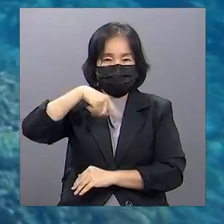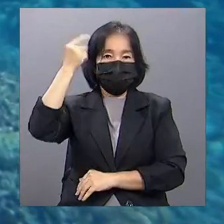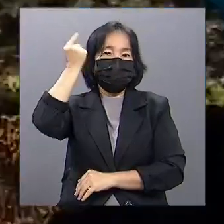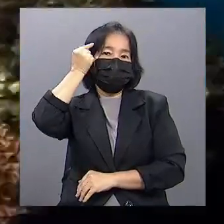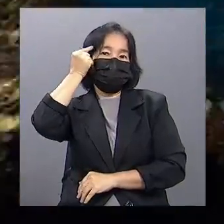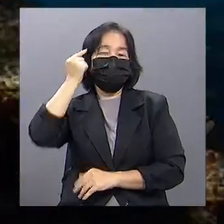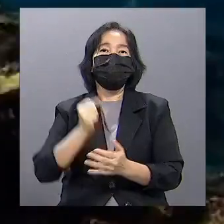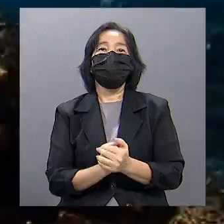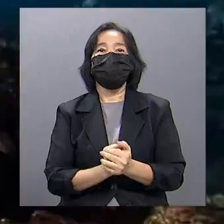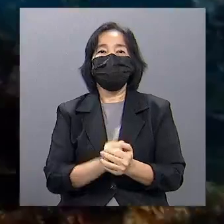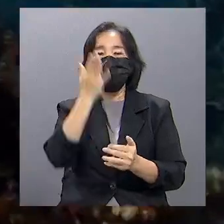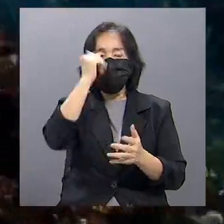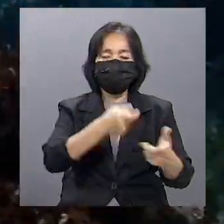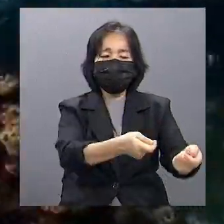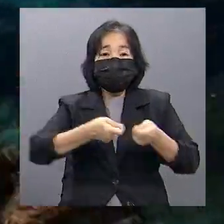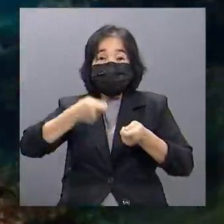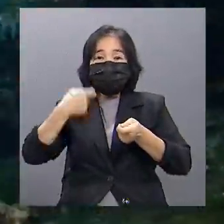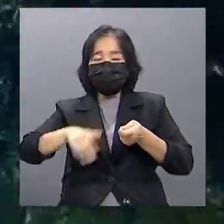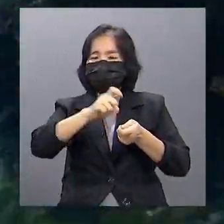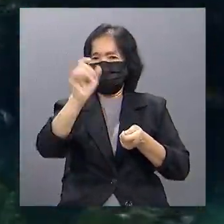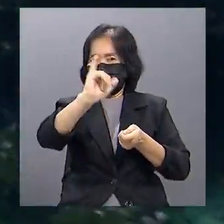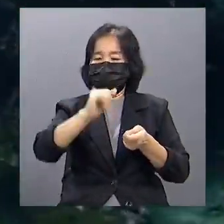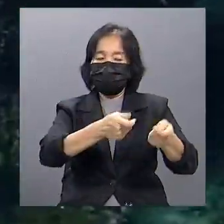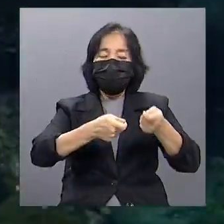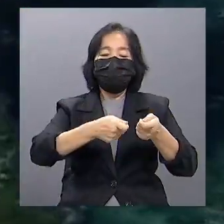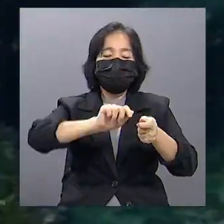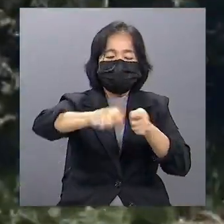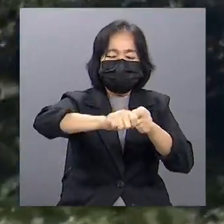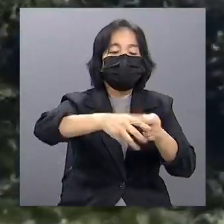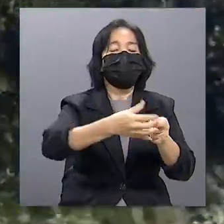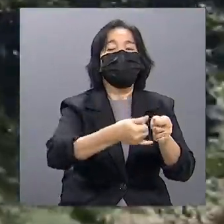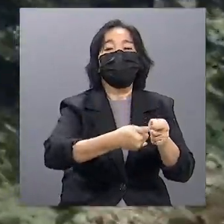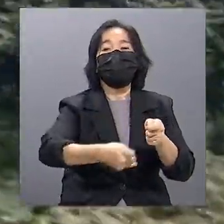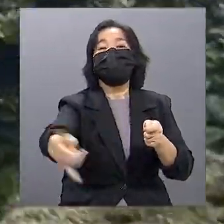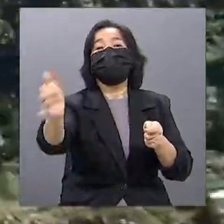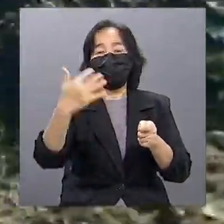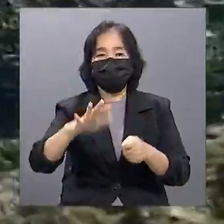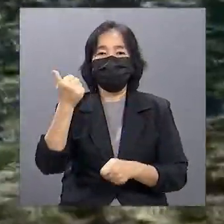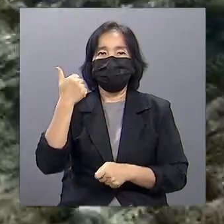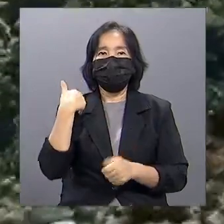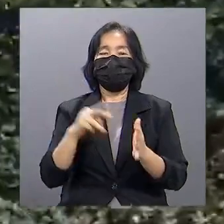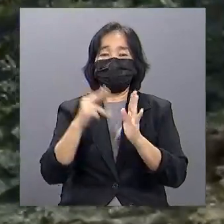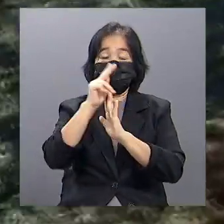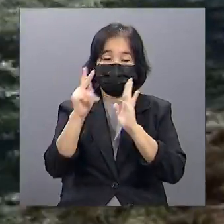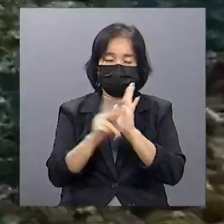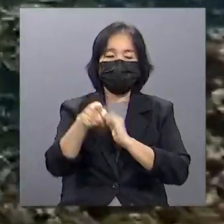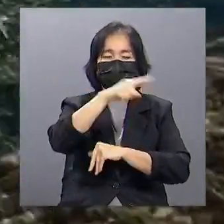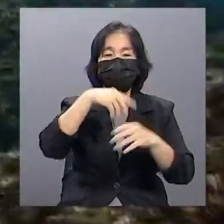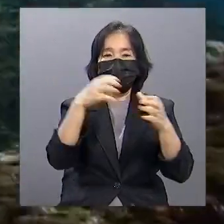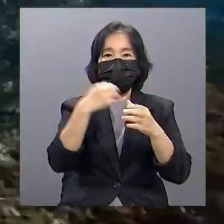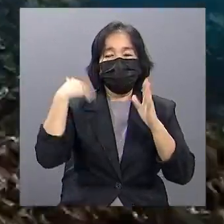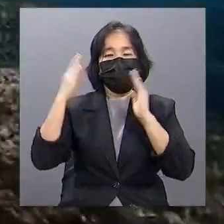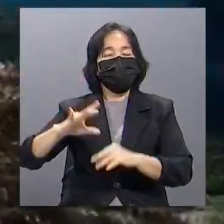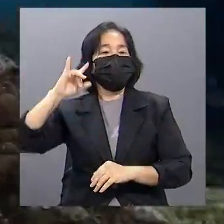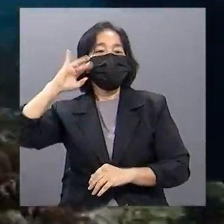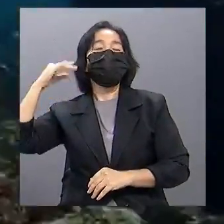ทีนะคะคือจริงๆแล้วการนะครับใช้กฎหมายเนี่ยมันก็ใช้ได้เฉพาะคนเฉพาะกลุ่มแต่ว่าสิ่งสำคัญที่สุดเนี่ยเรา